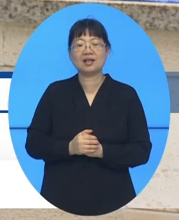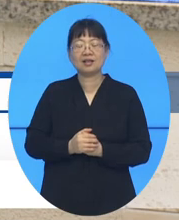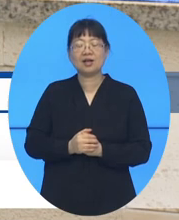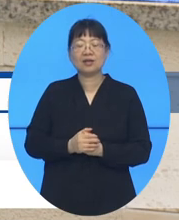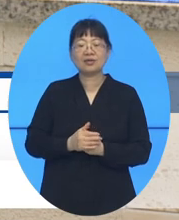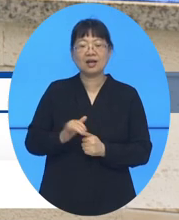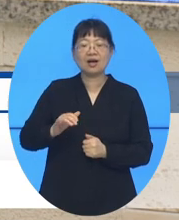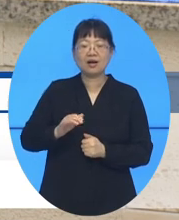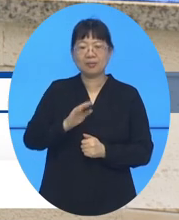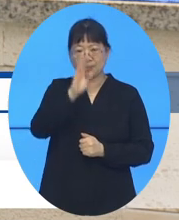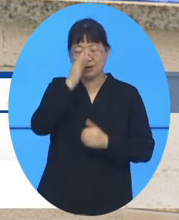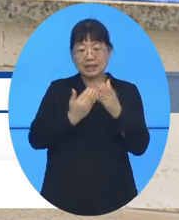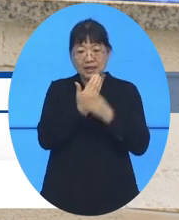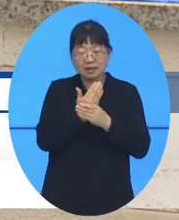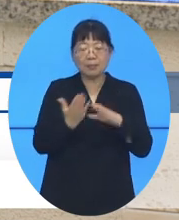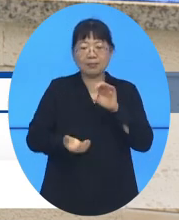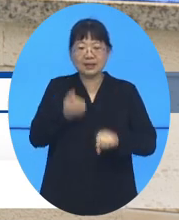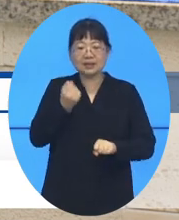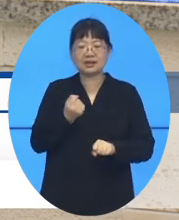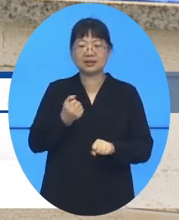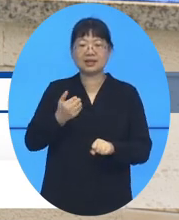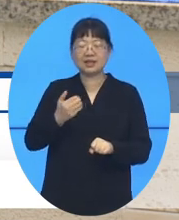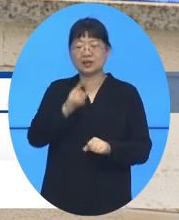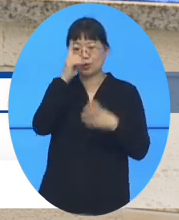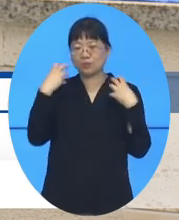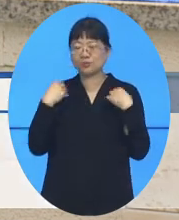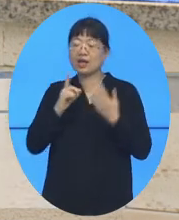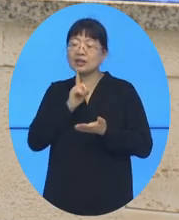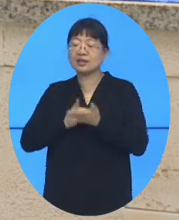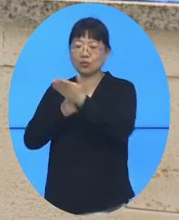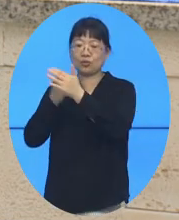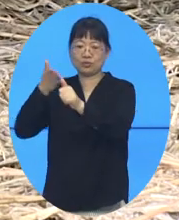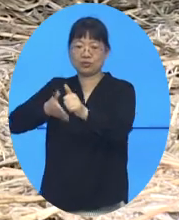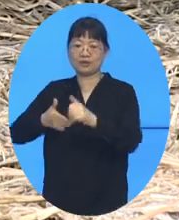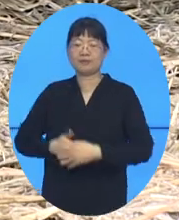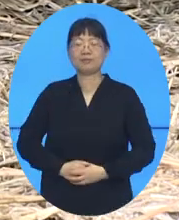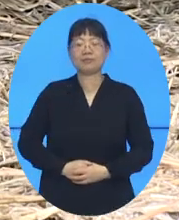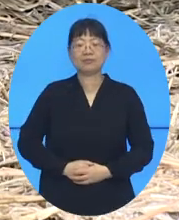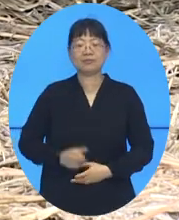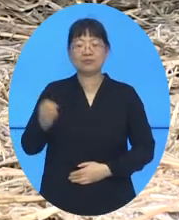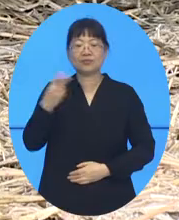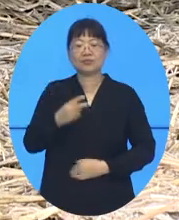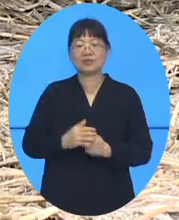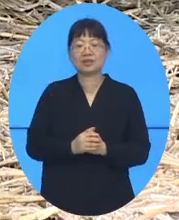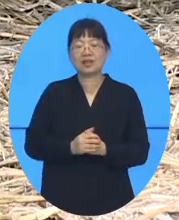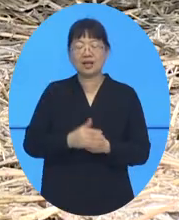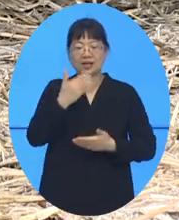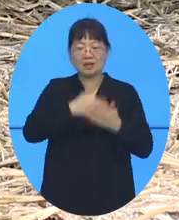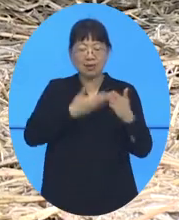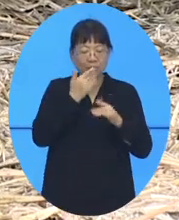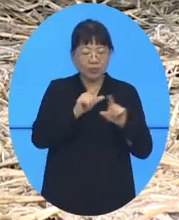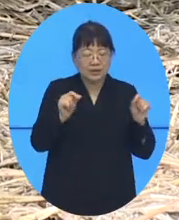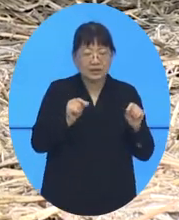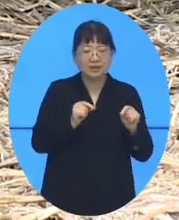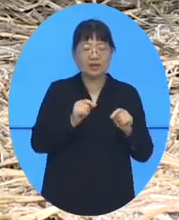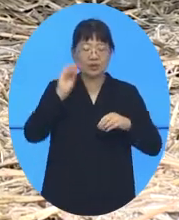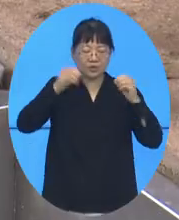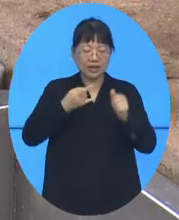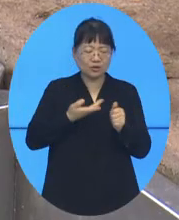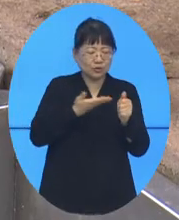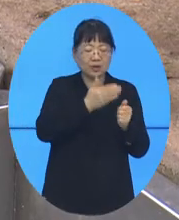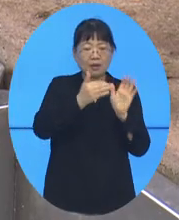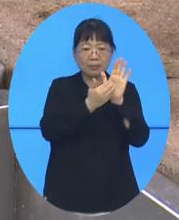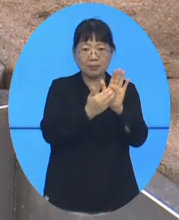발생되는 즉시 우리 방역당국의 신고를 해주시면 감사하겠습니다 또 잠반을 동물사료로 사용하는 것을